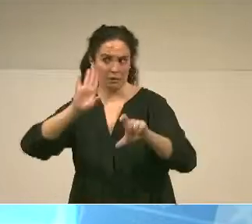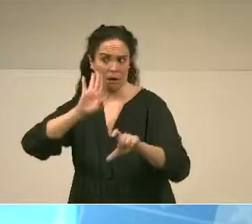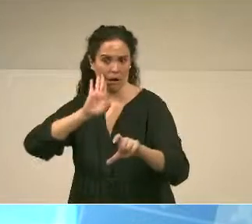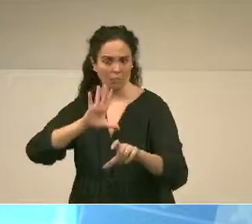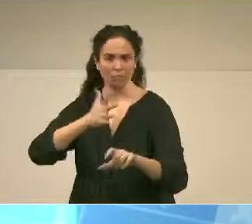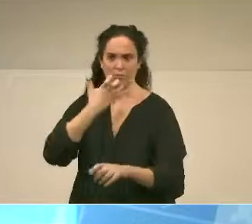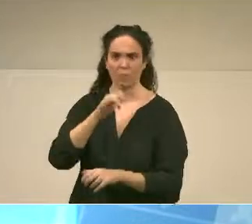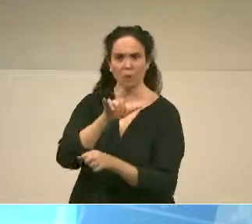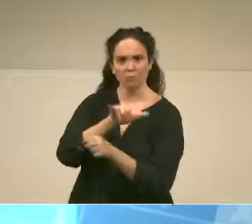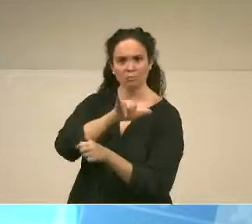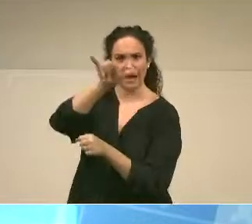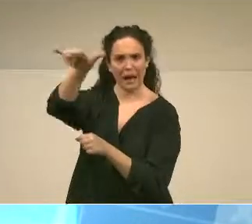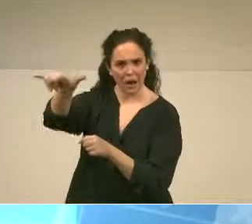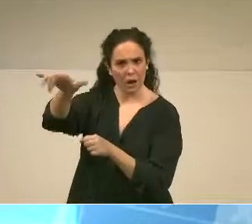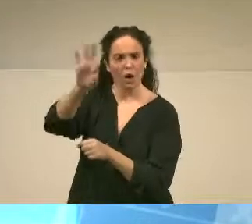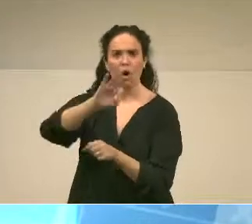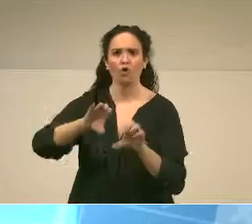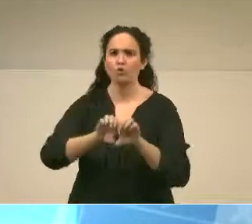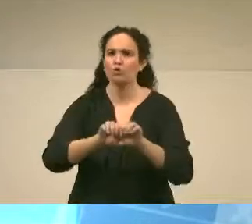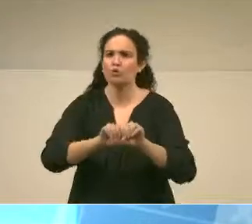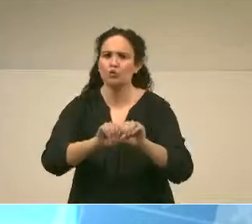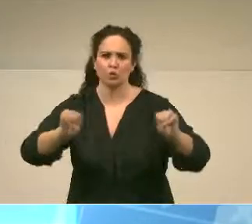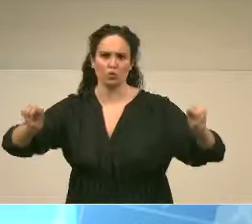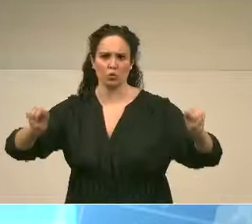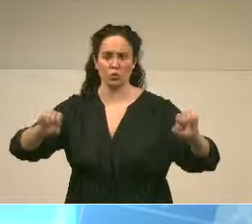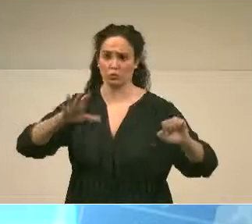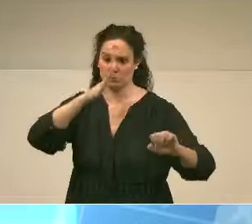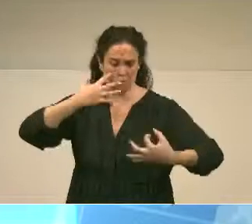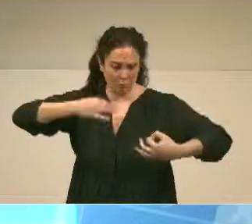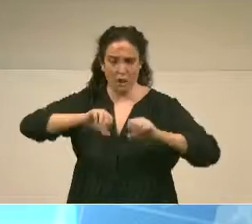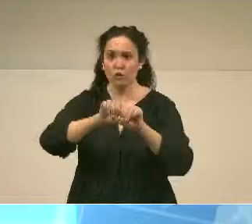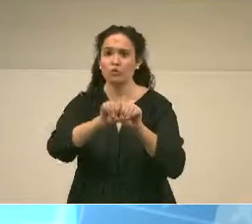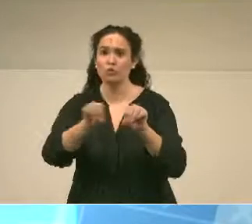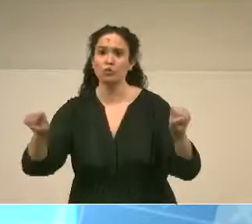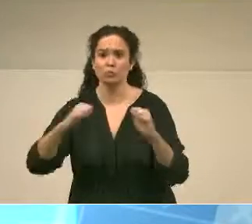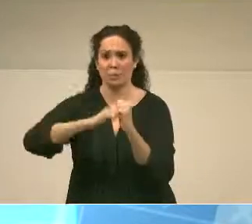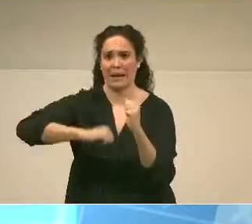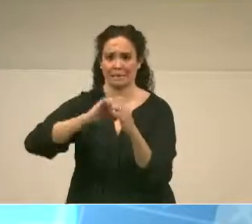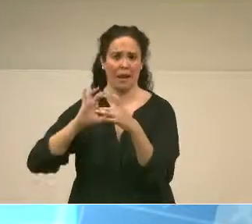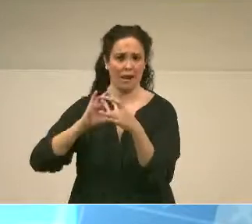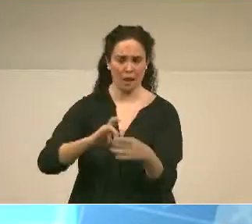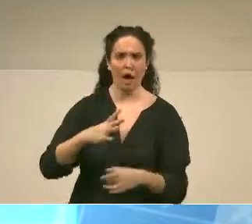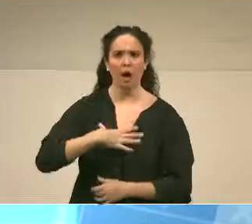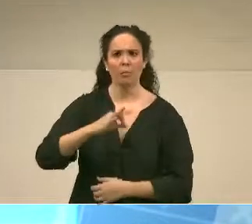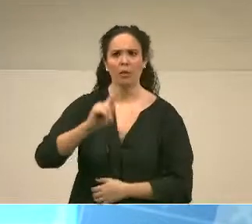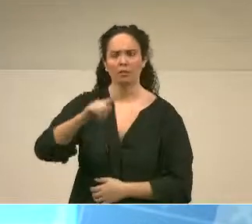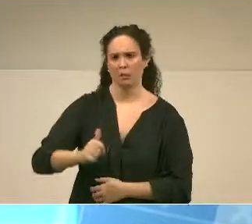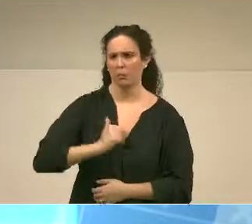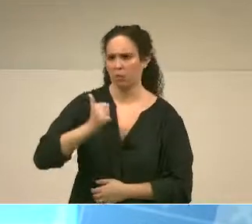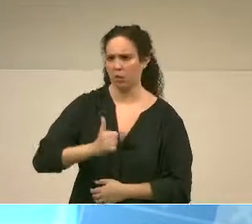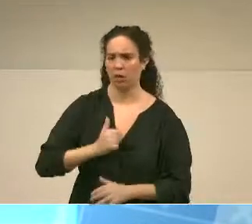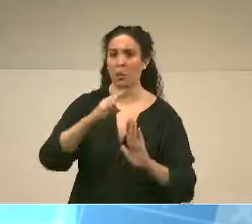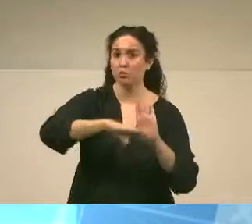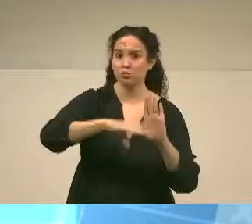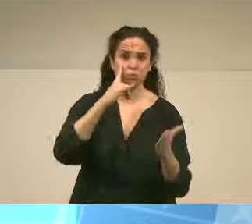aeronautika sektorekoak edo tuboen ingurukoak eta metala dira gainea, aukera izan daitezkela baita ere proiektu pilotu